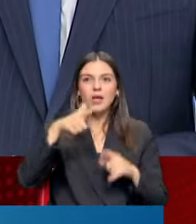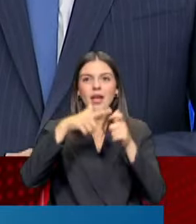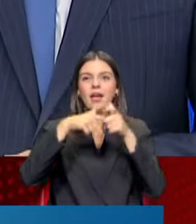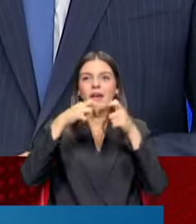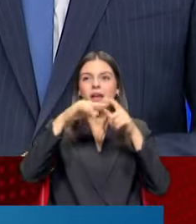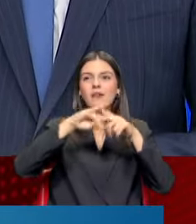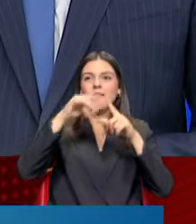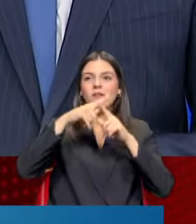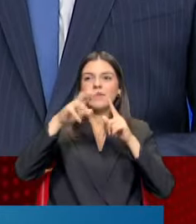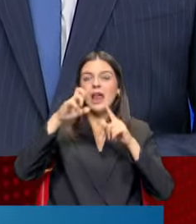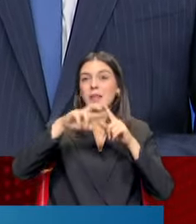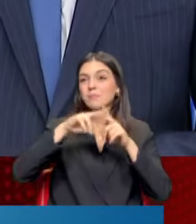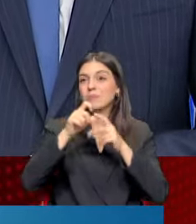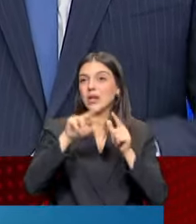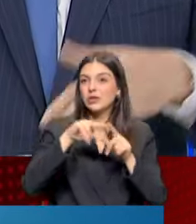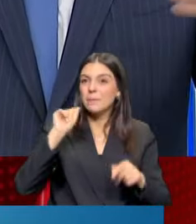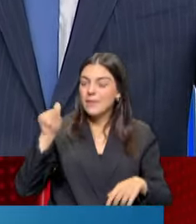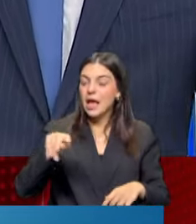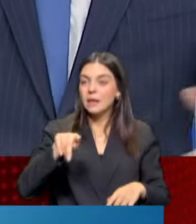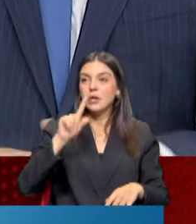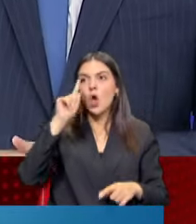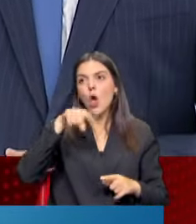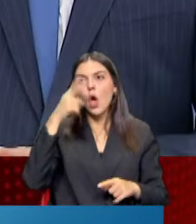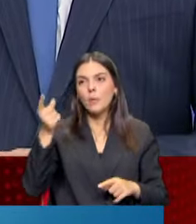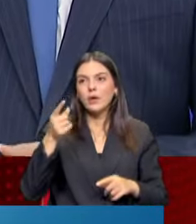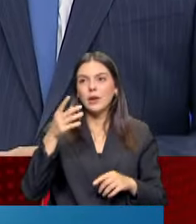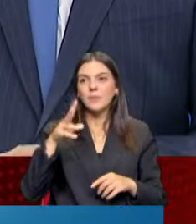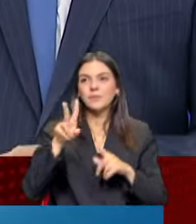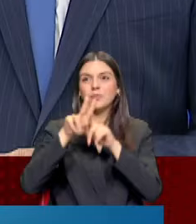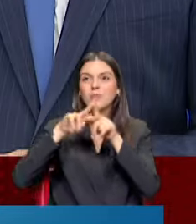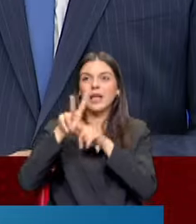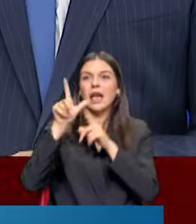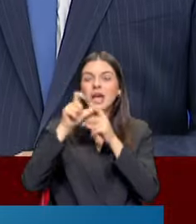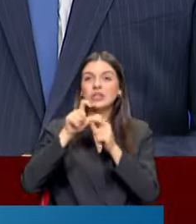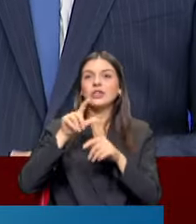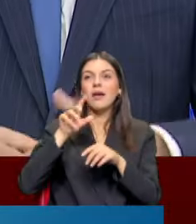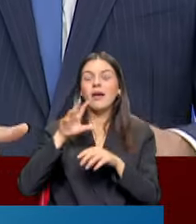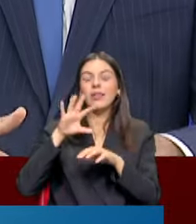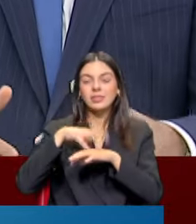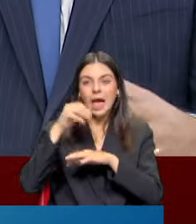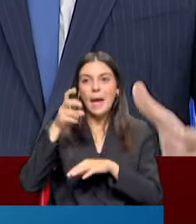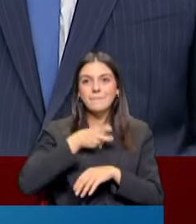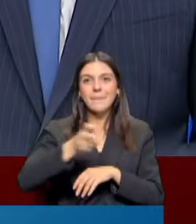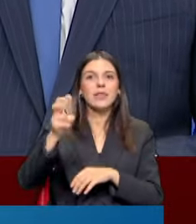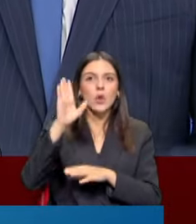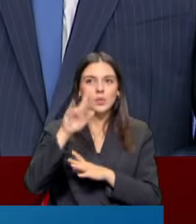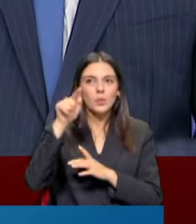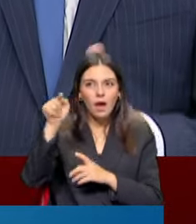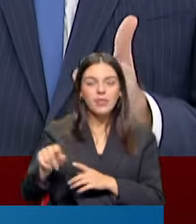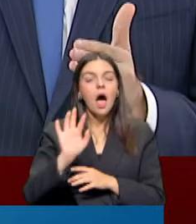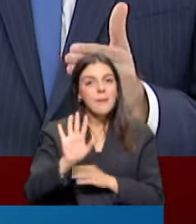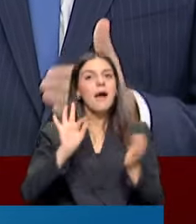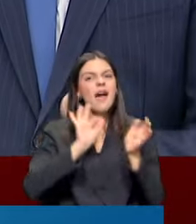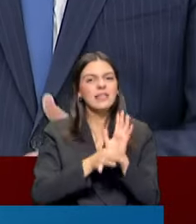Ferhatpaşa mahallemizde hayata geçiyor. Biri yine Kayışdağ metro istasyonumuzda hayata geçiyor. Ama hedefimiz